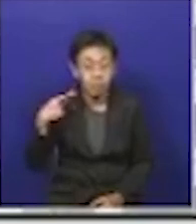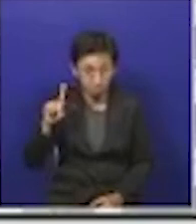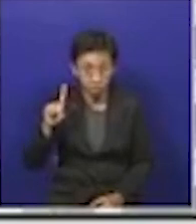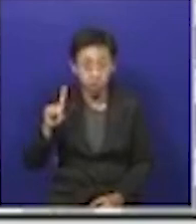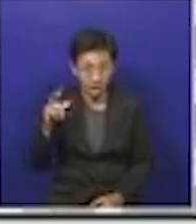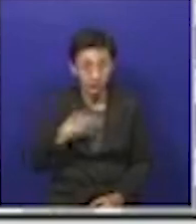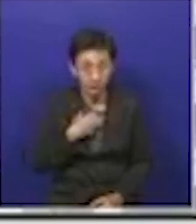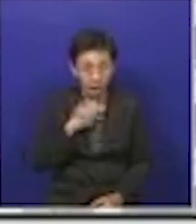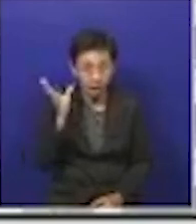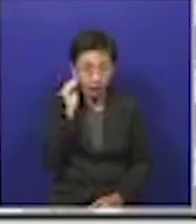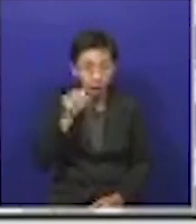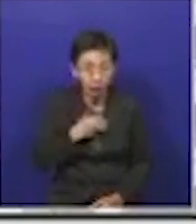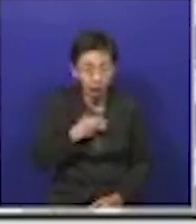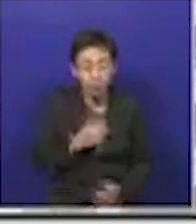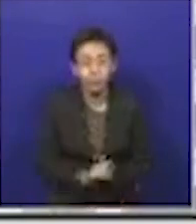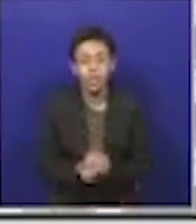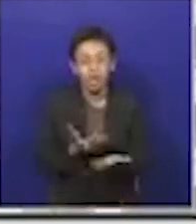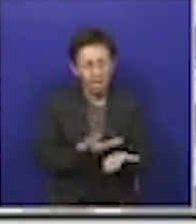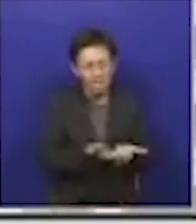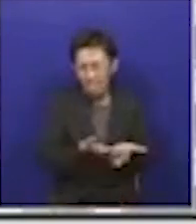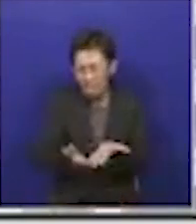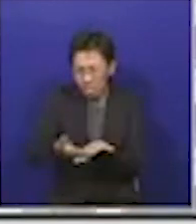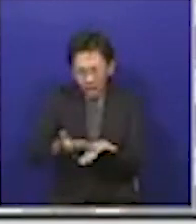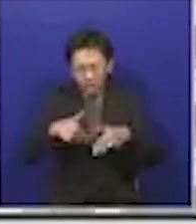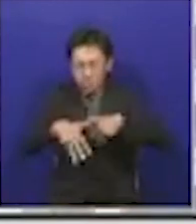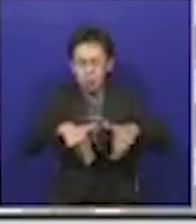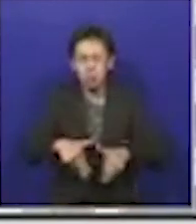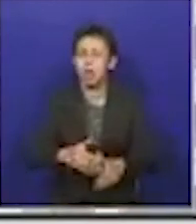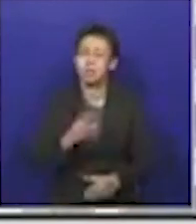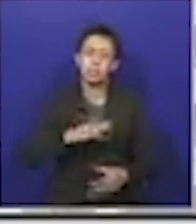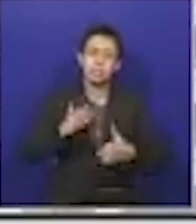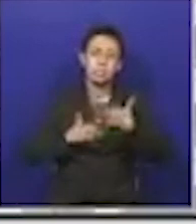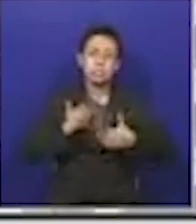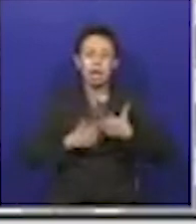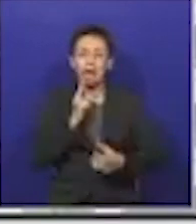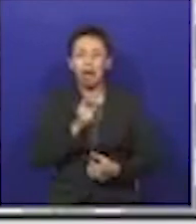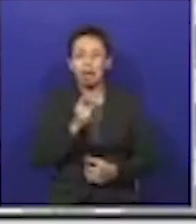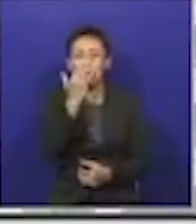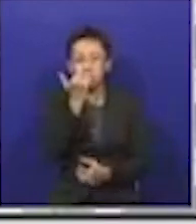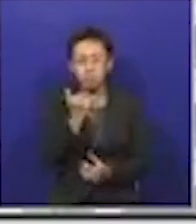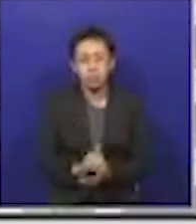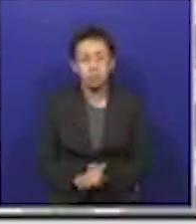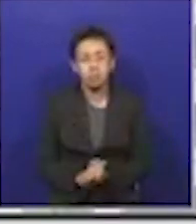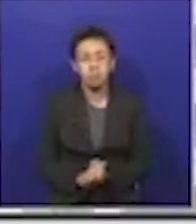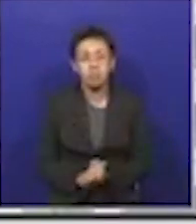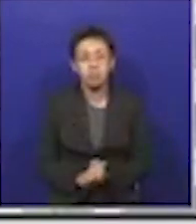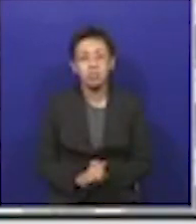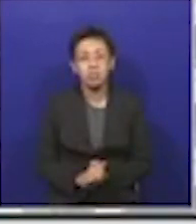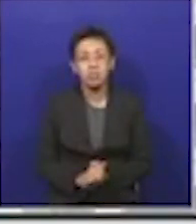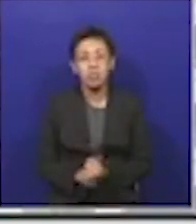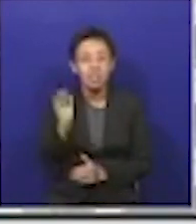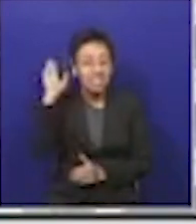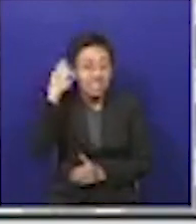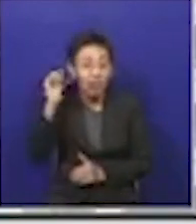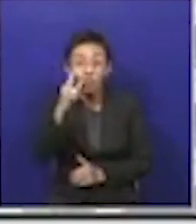ไหมฮะทำไมถึงแจกเงินแล้วโดนด่าอยู่ดีไม่ว่าดีฮะเชื่อทฤษฎีฝ